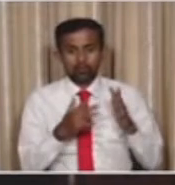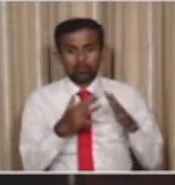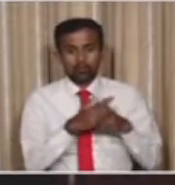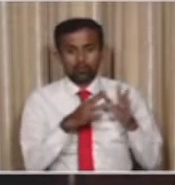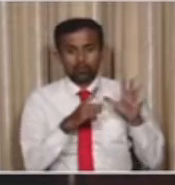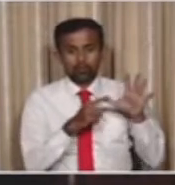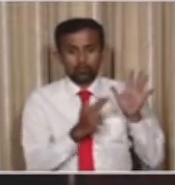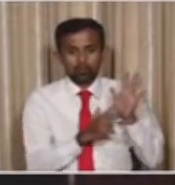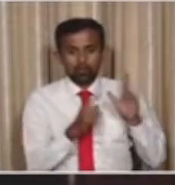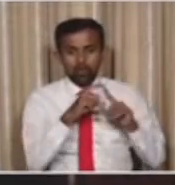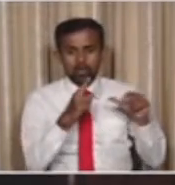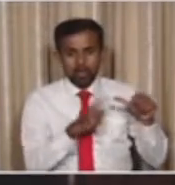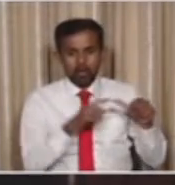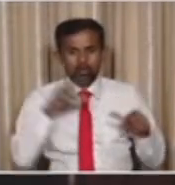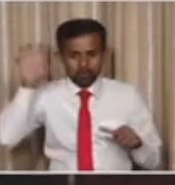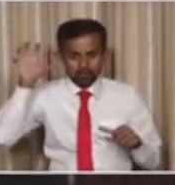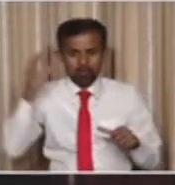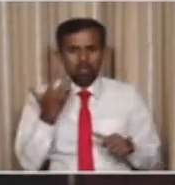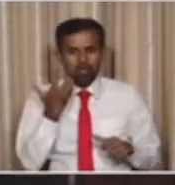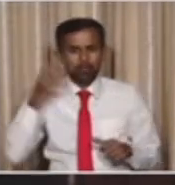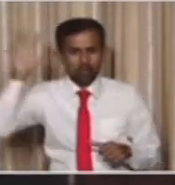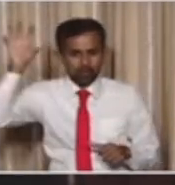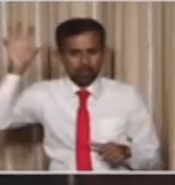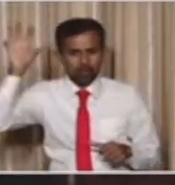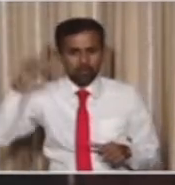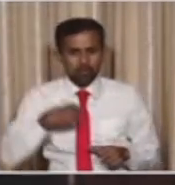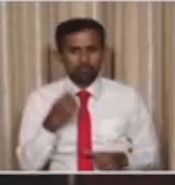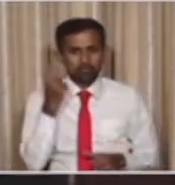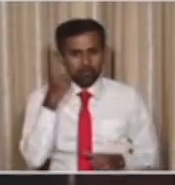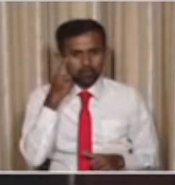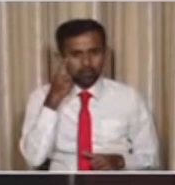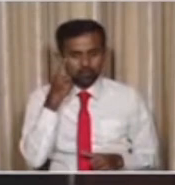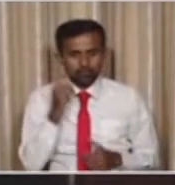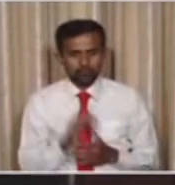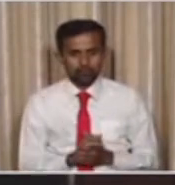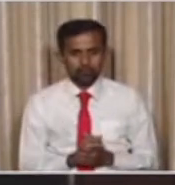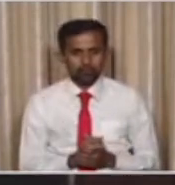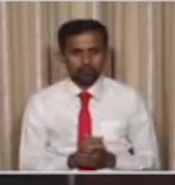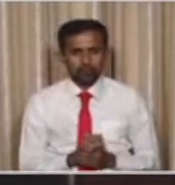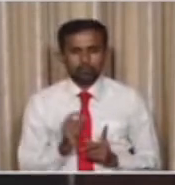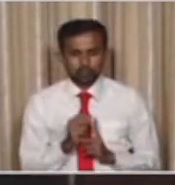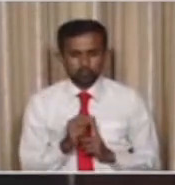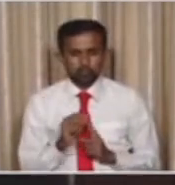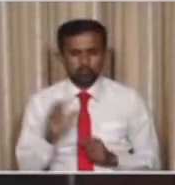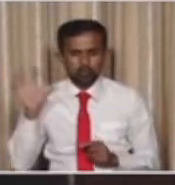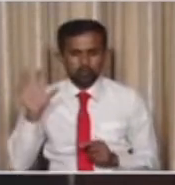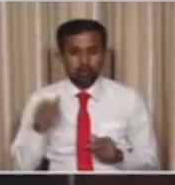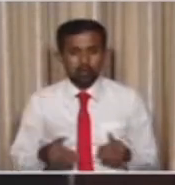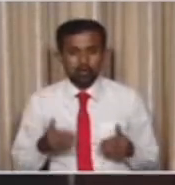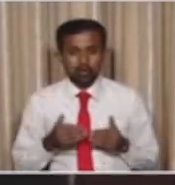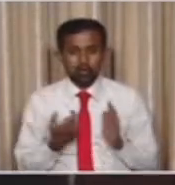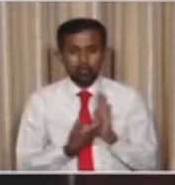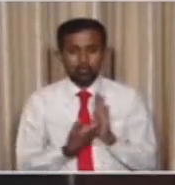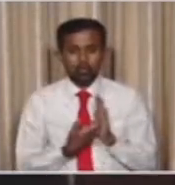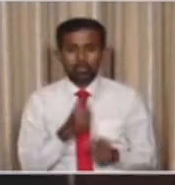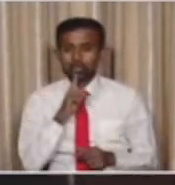අපි ලෝකේ දන්නවා, අප්‍රිකානු රටක්. අපි රුවේ වගේ රටවල් ගැන අපි දන්නවා. බොහොම දුප්පත්ව හිටපු රටවල්. අද වෙනකොට